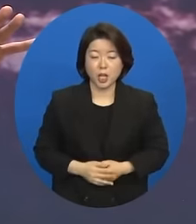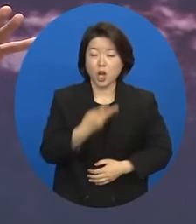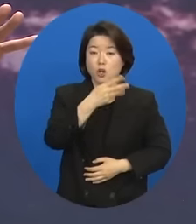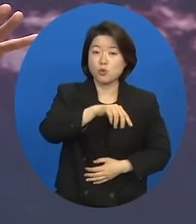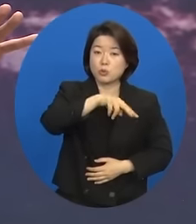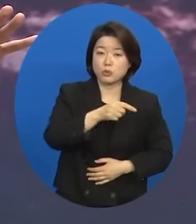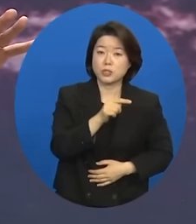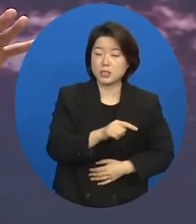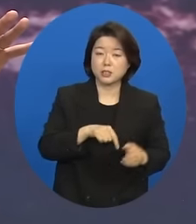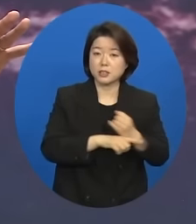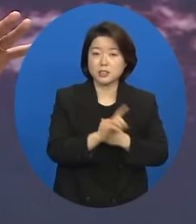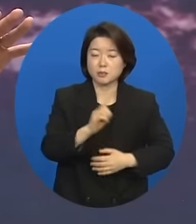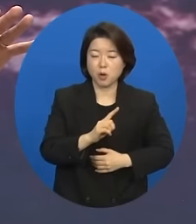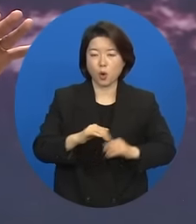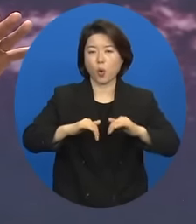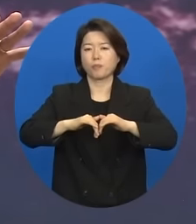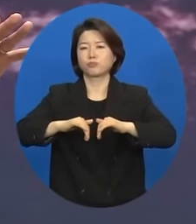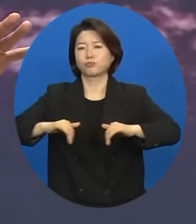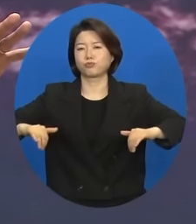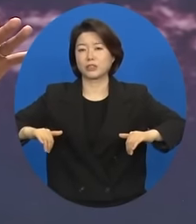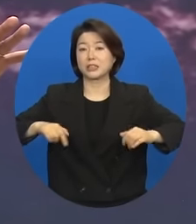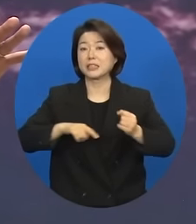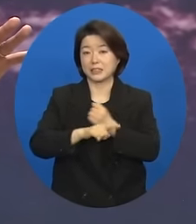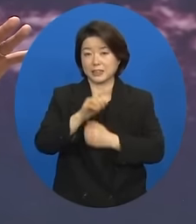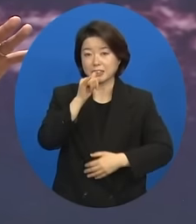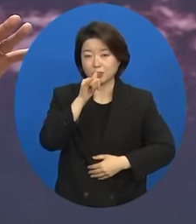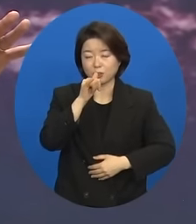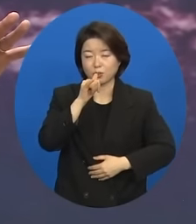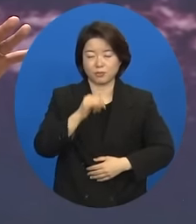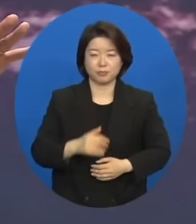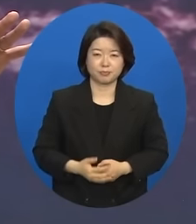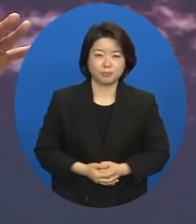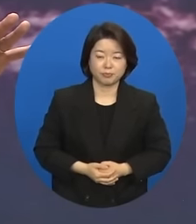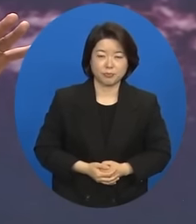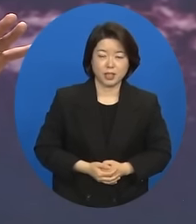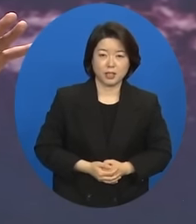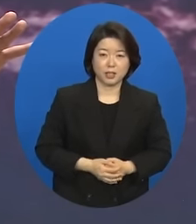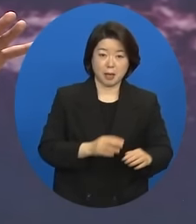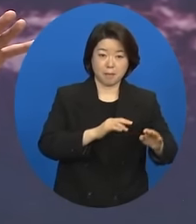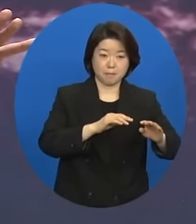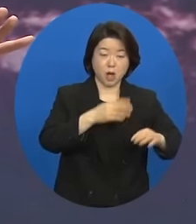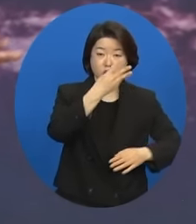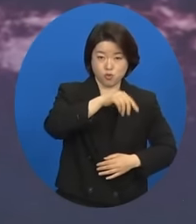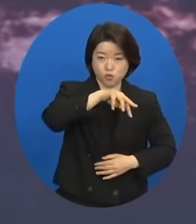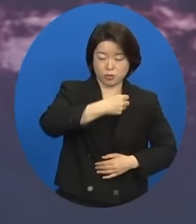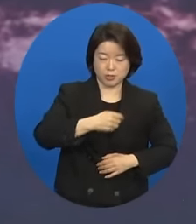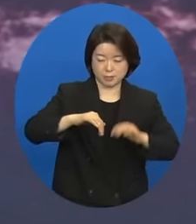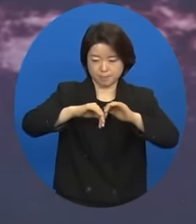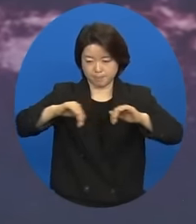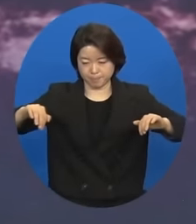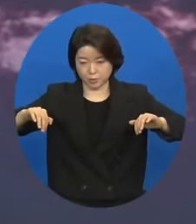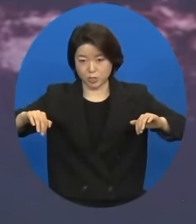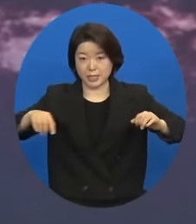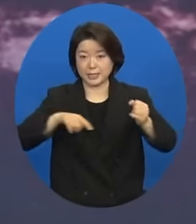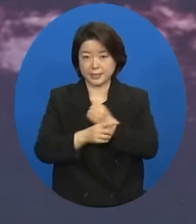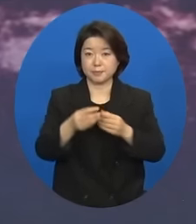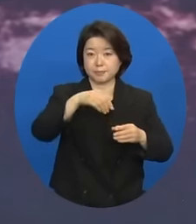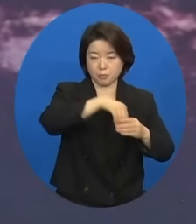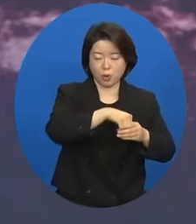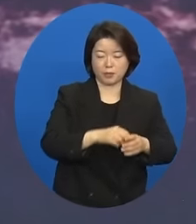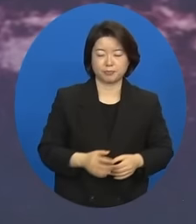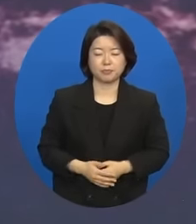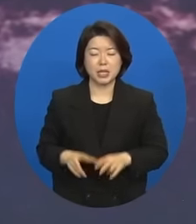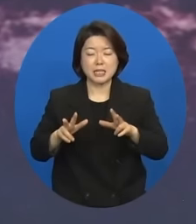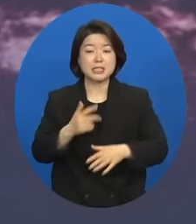뜻이냐 분리라는 뜻입니다 영어는 세 뜻이 분리되다 지금 야곱의 경험이